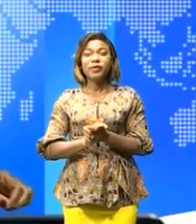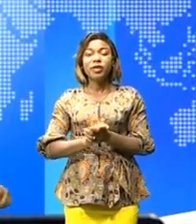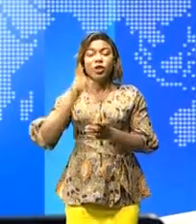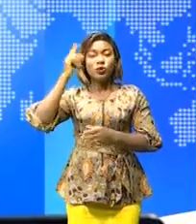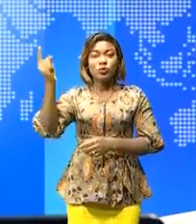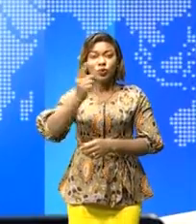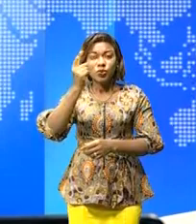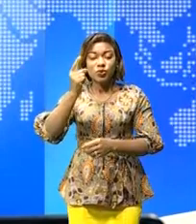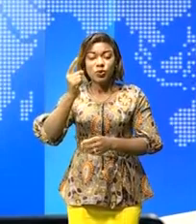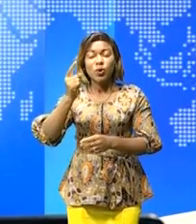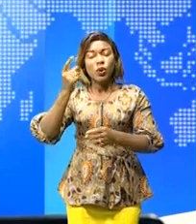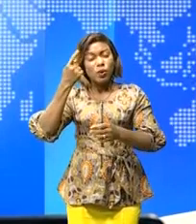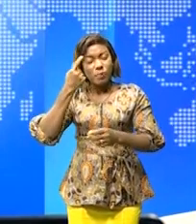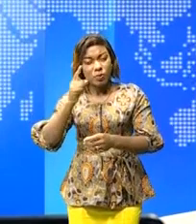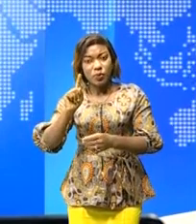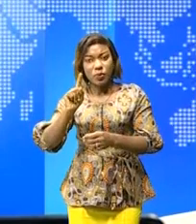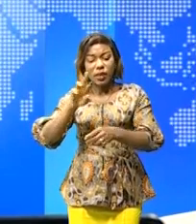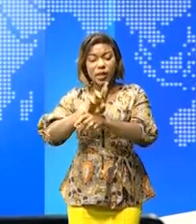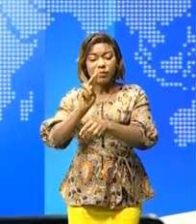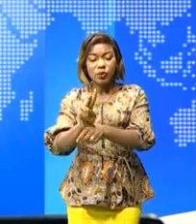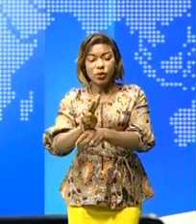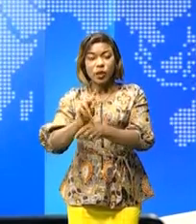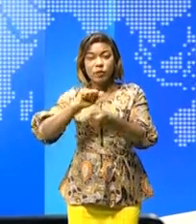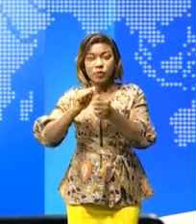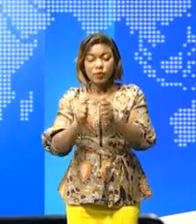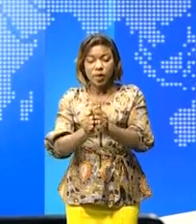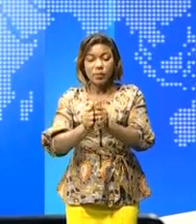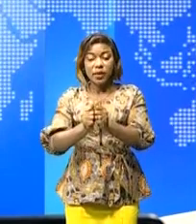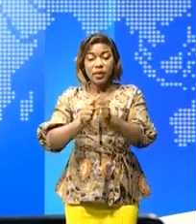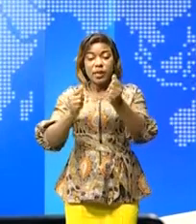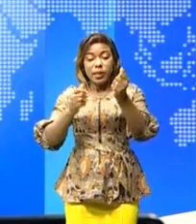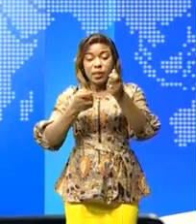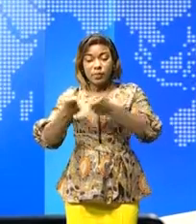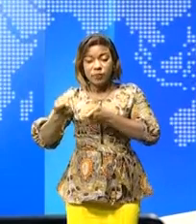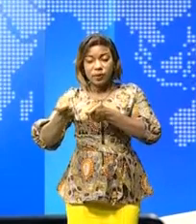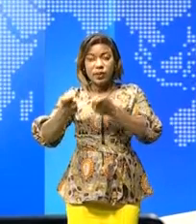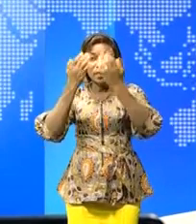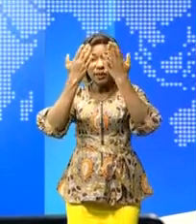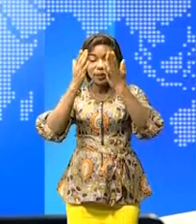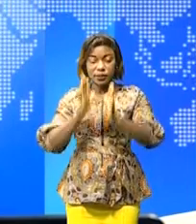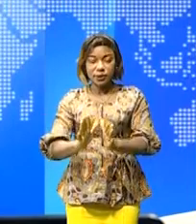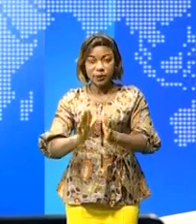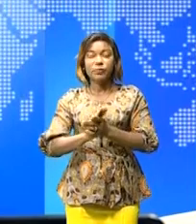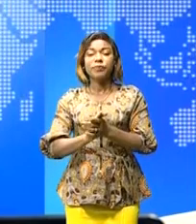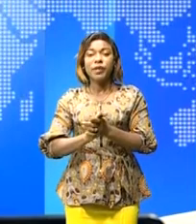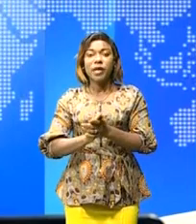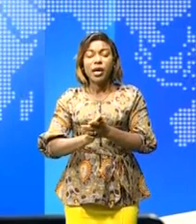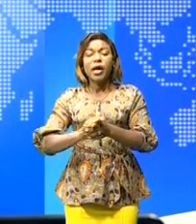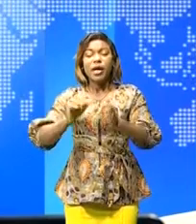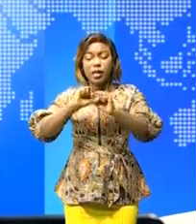Toujours en rapport avec le décès de cet étudiant, l'association de professeurs de l'université de Kinshasa dénonce